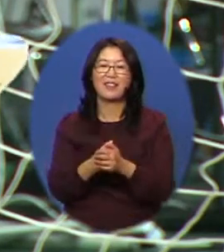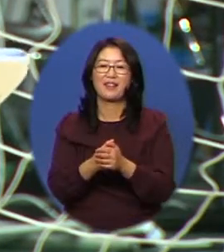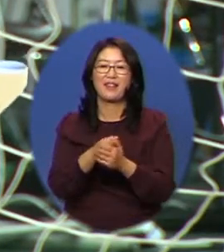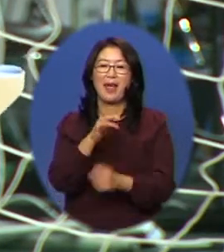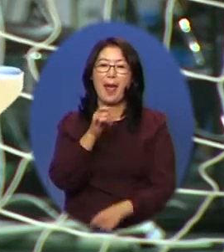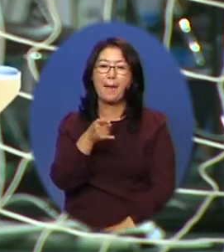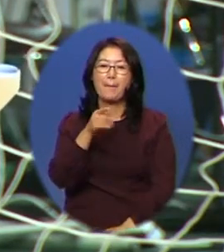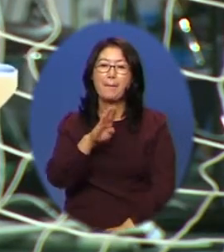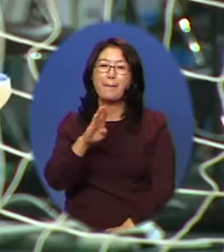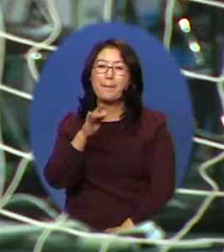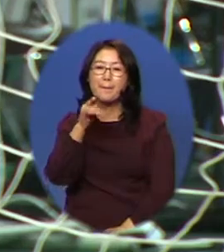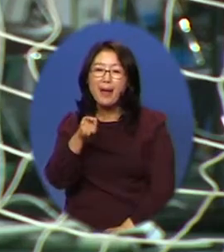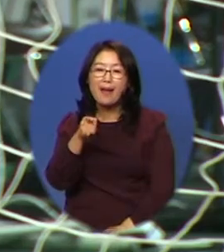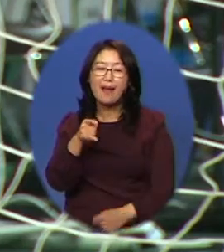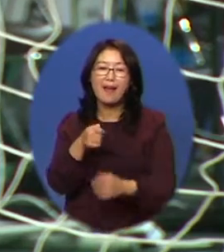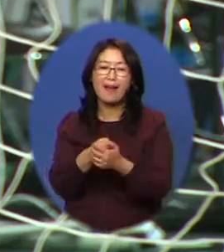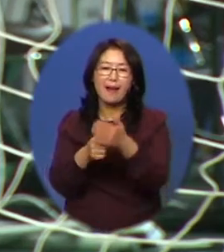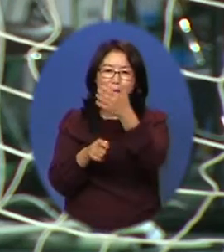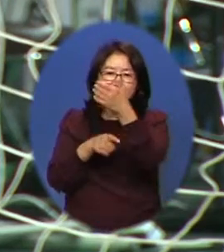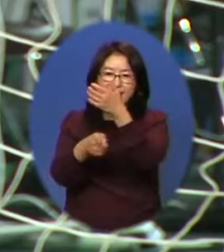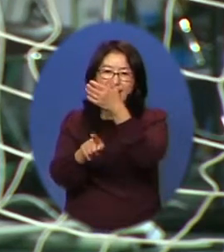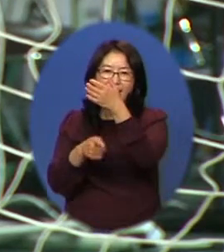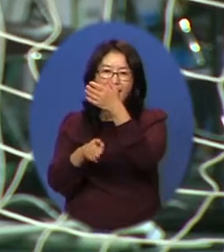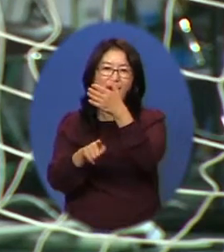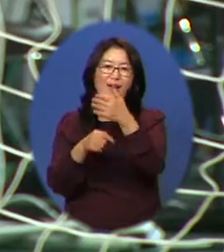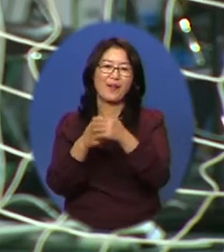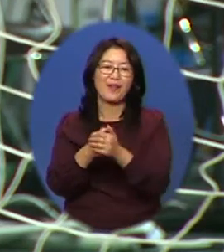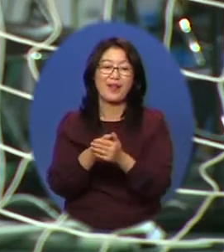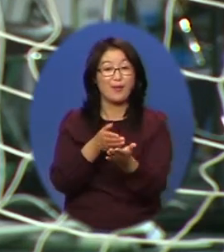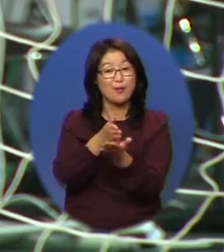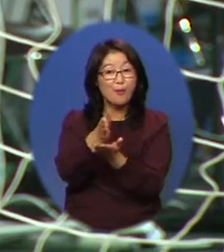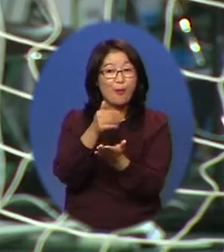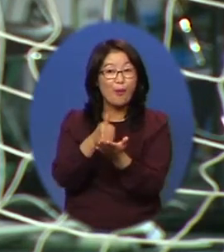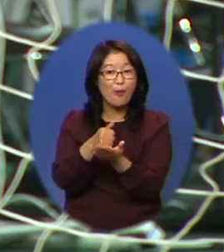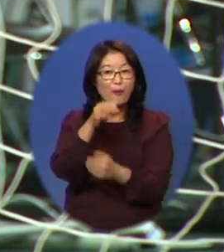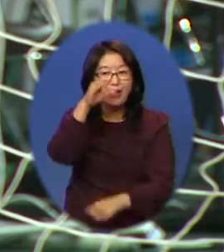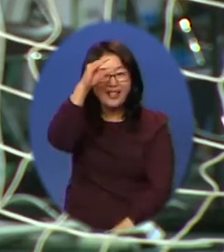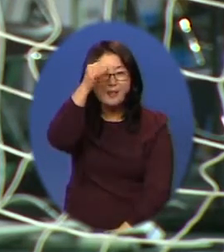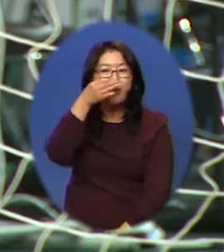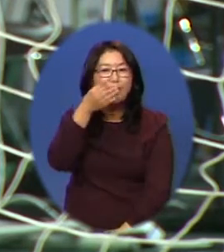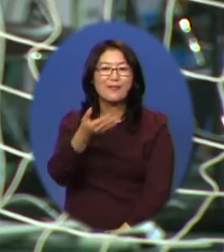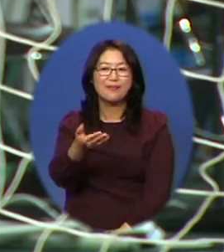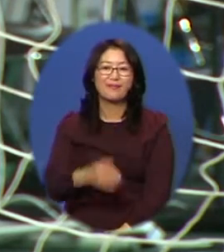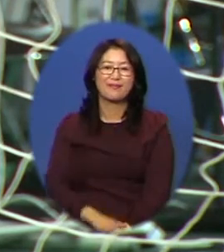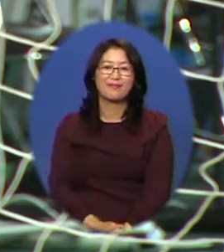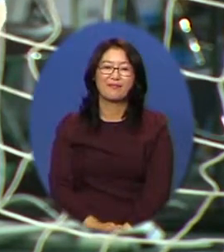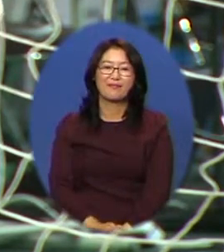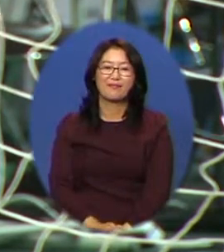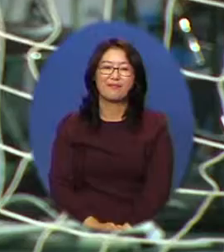휠체어 펜싱 경기로 홍성군 대표 선수들의 경기로 진행되었습니다.